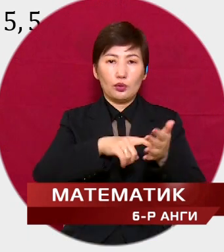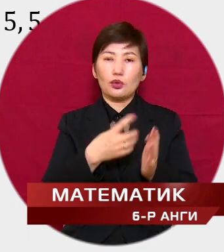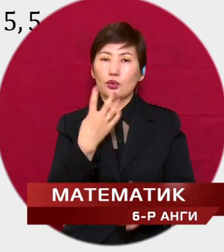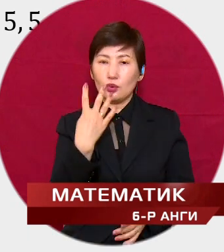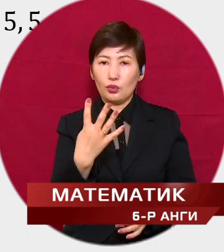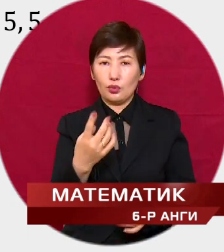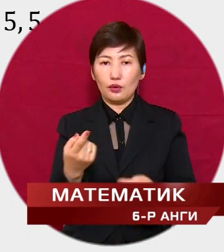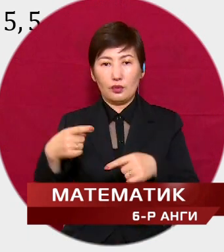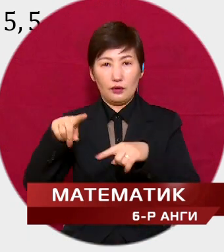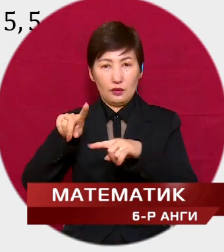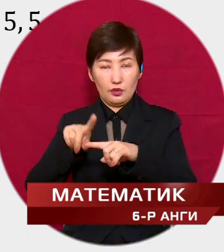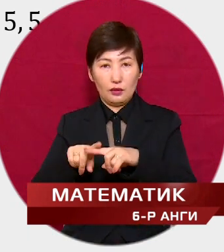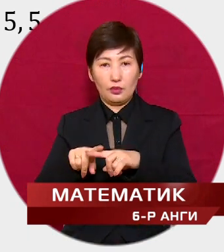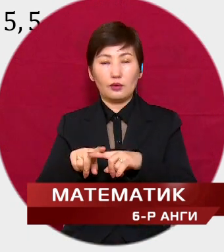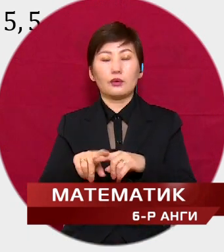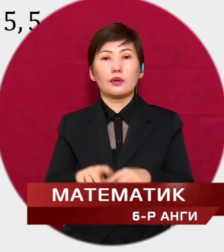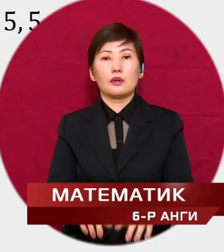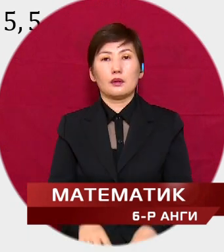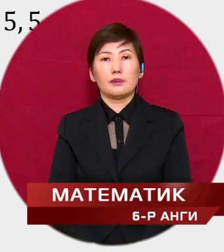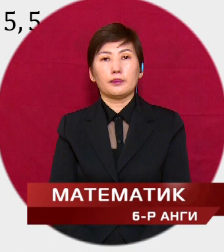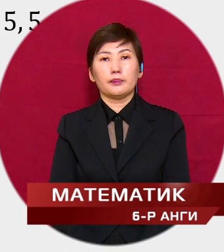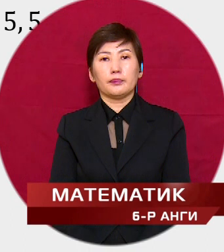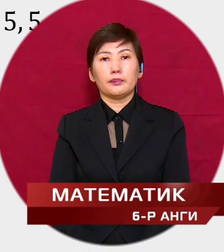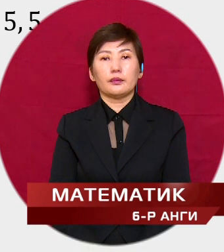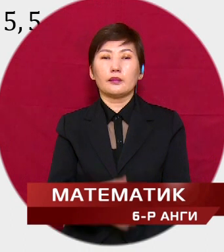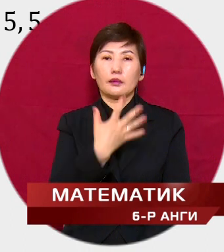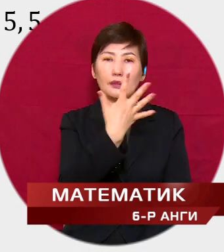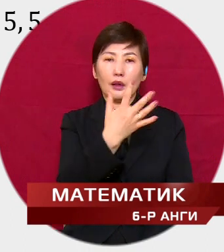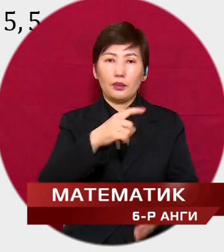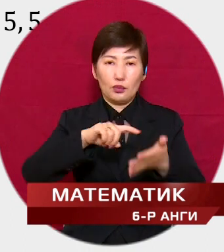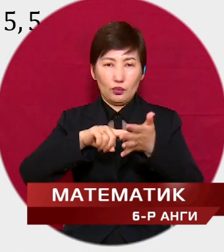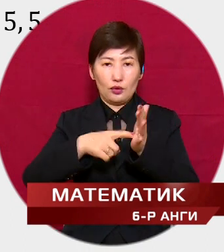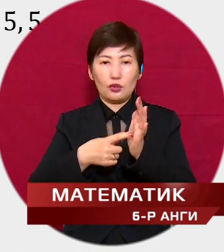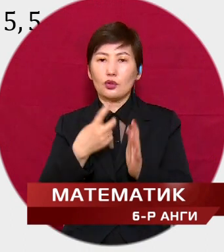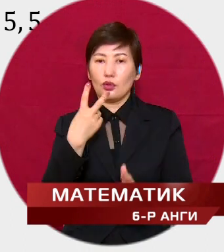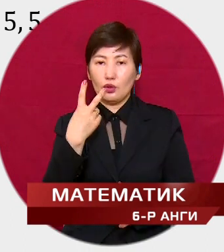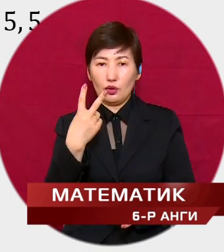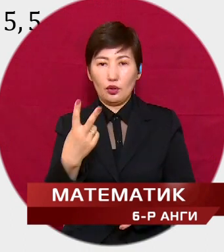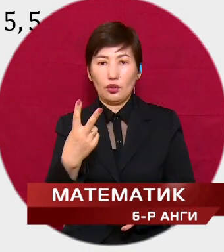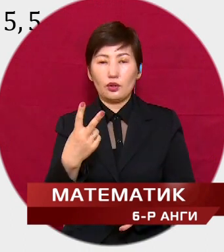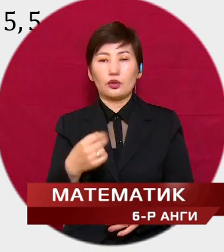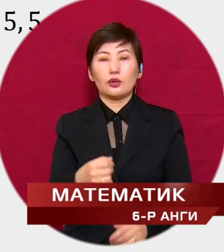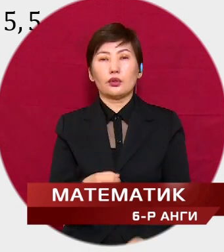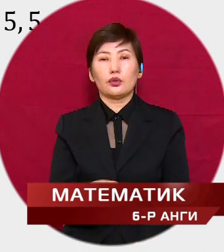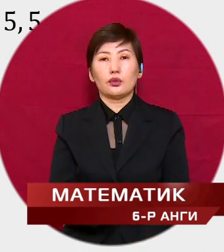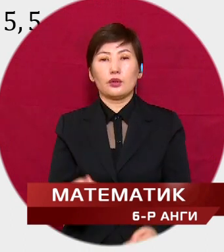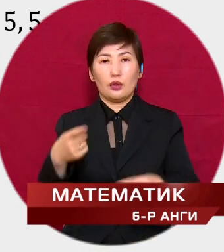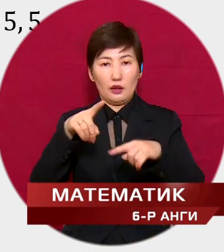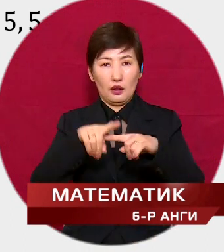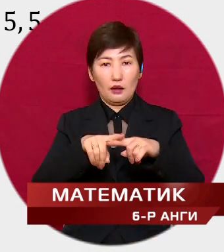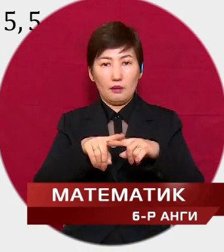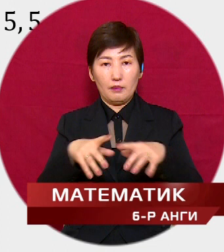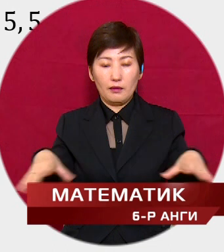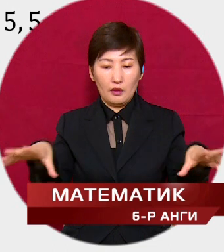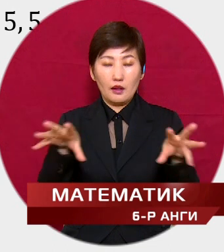байгаа учраас 4-ыг өрчхөн 4. За 5 харан даатай хөөгт 2 байгаа учраас 5-ыг өрчхөн 2. За эдгэрийг